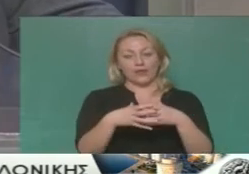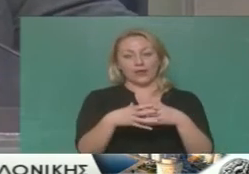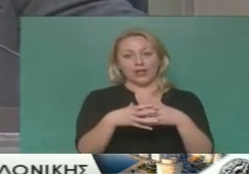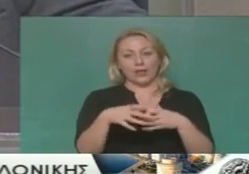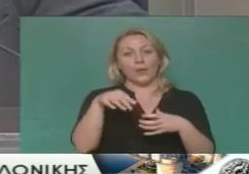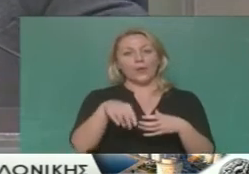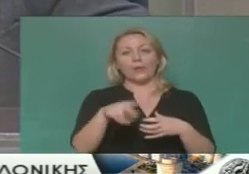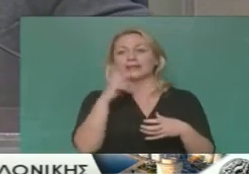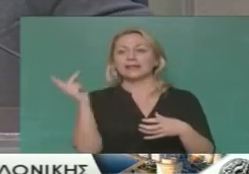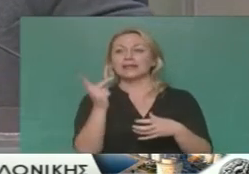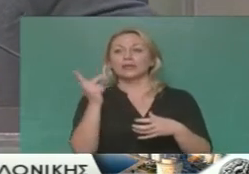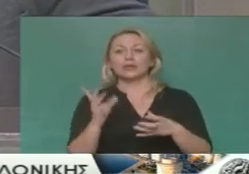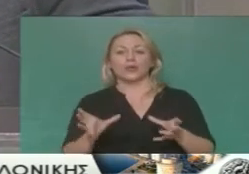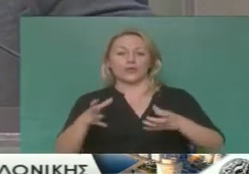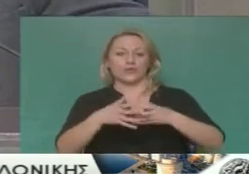με κοινωνικούς φορείς.